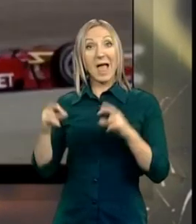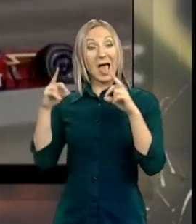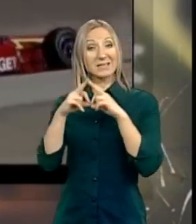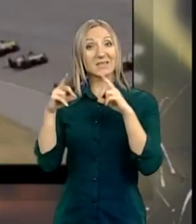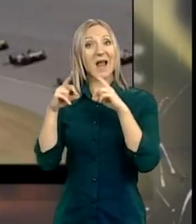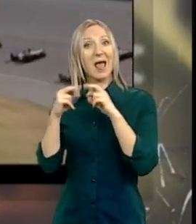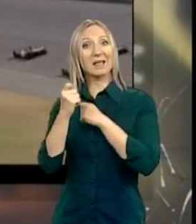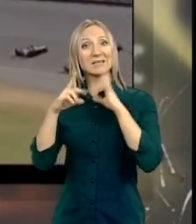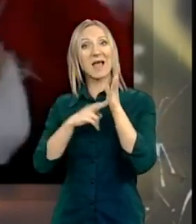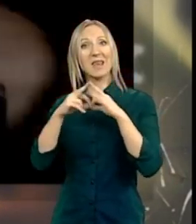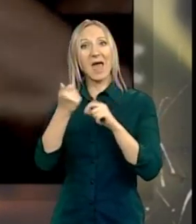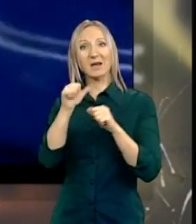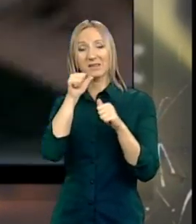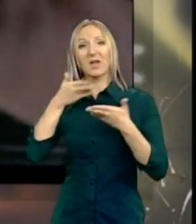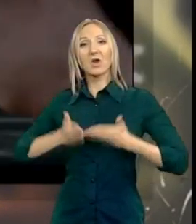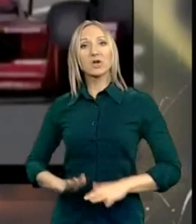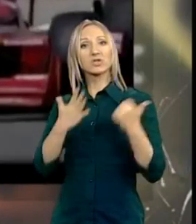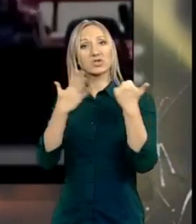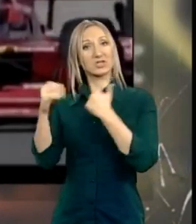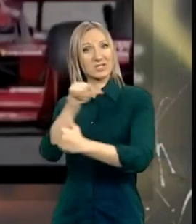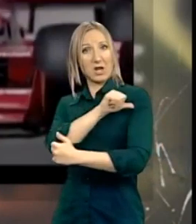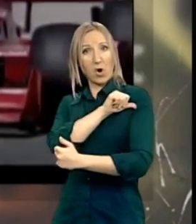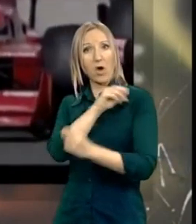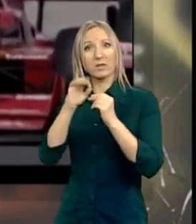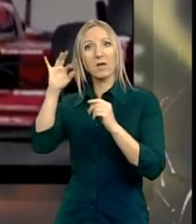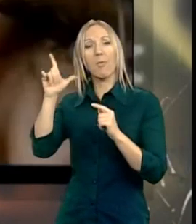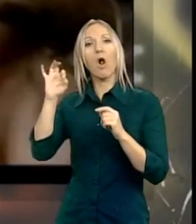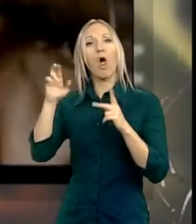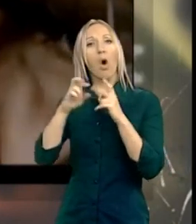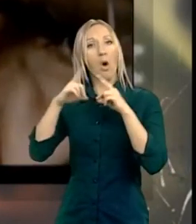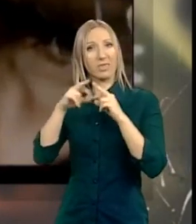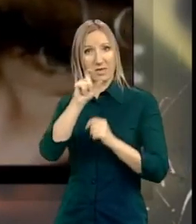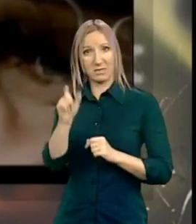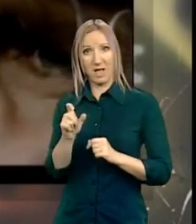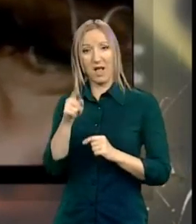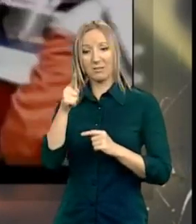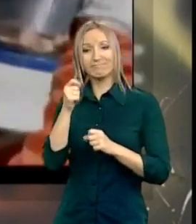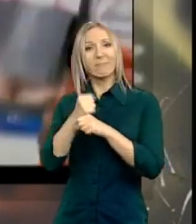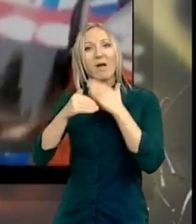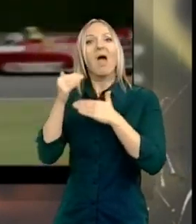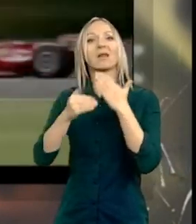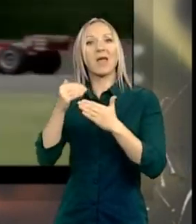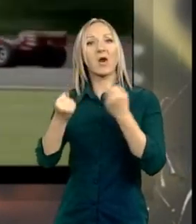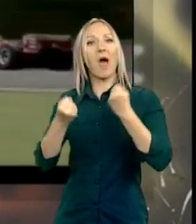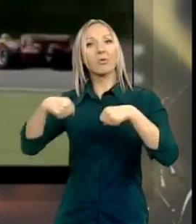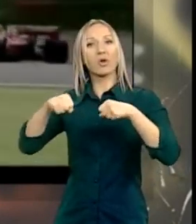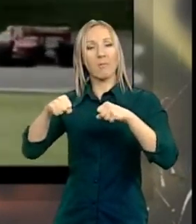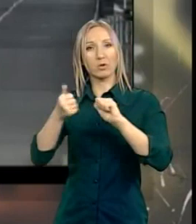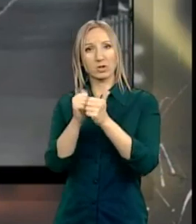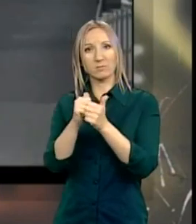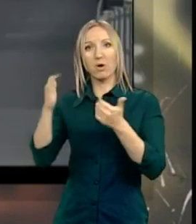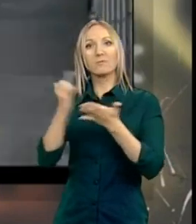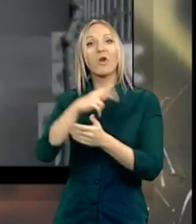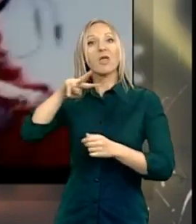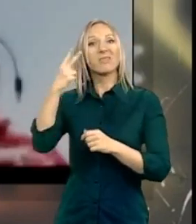Aleksandro Aleks Danaldi rođen je 1966. godine u Bologni. Karijeru je stvarao u automotosportu. Osvojio je 2 titule u